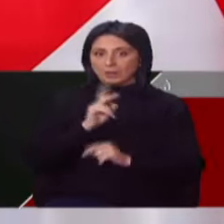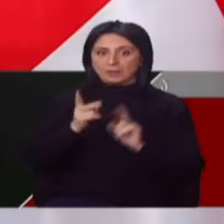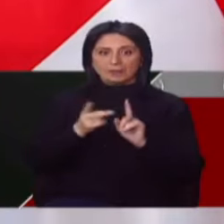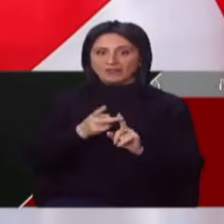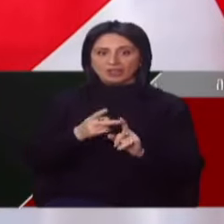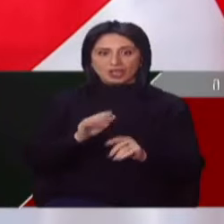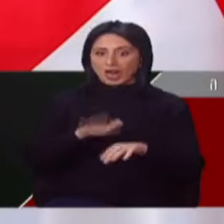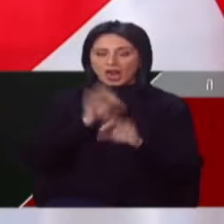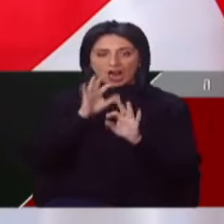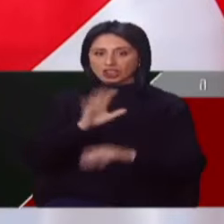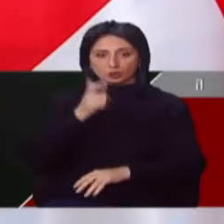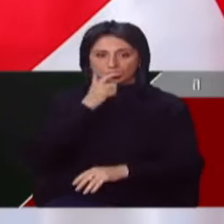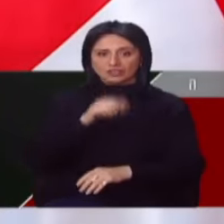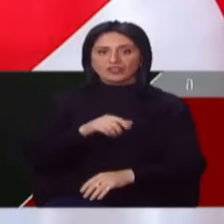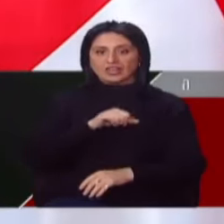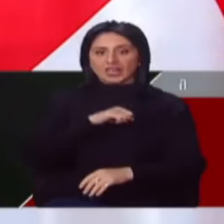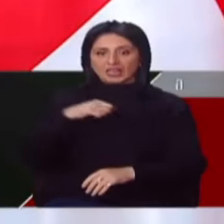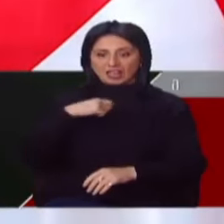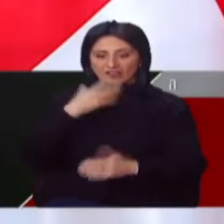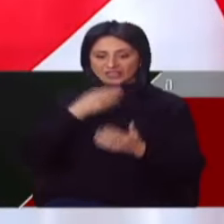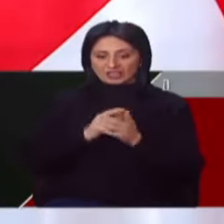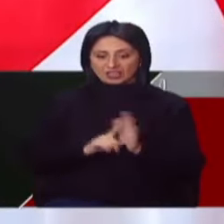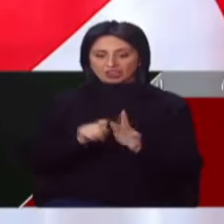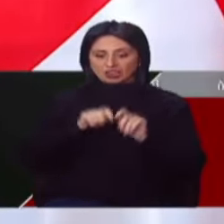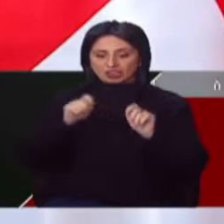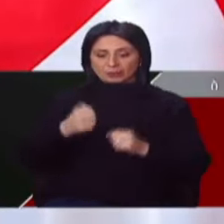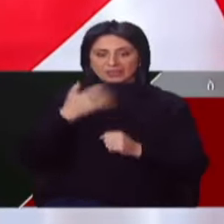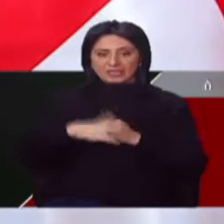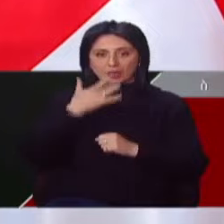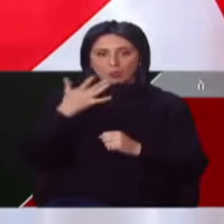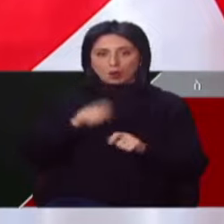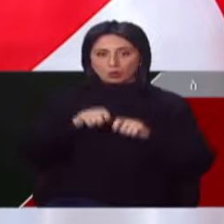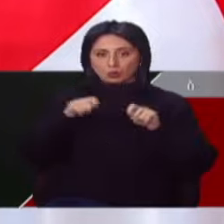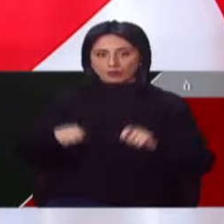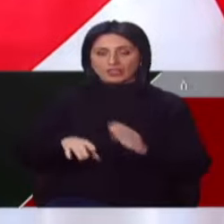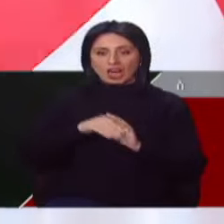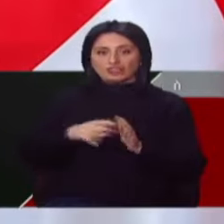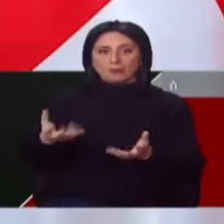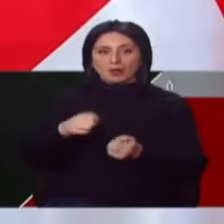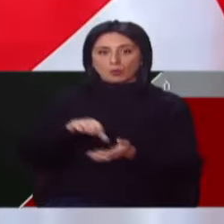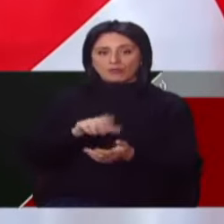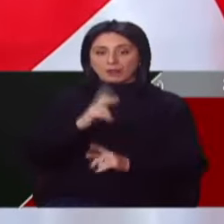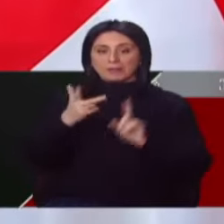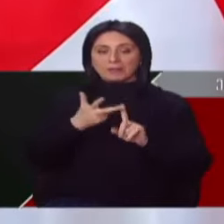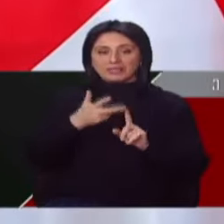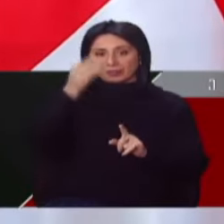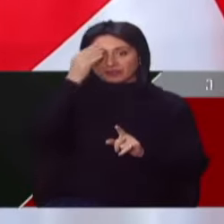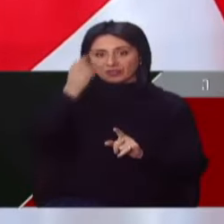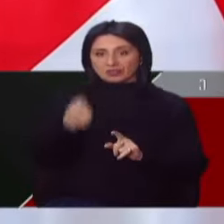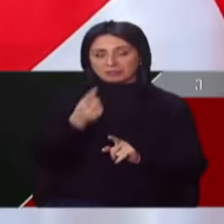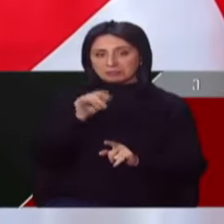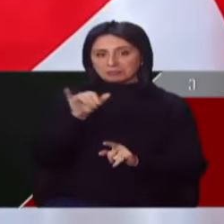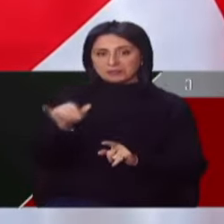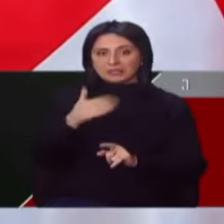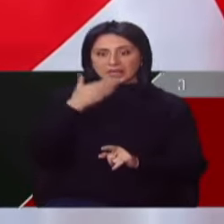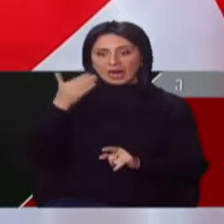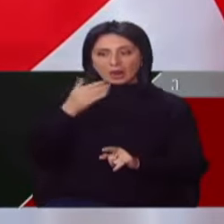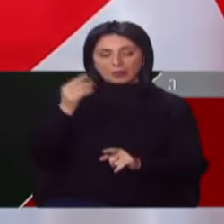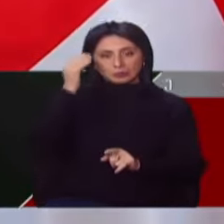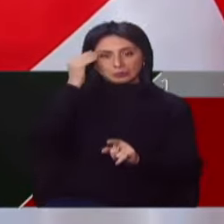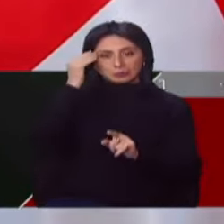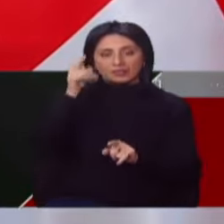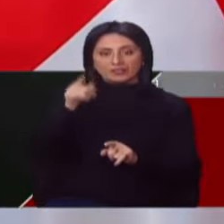არ შეიწყალოს სააკაშვილი და თავისთან შექმნას რაღაც პოლიტიკური ცენტრი და მიიღოს არჩევნებში მონაწილეობა. მესამე ვერსია იკვეთება მის